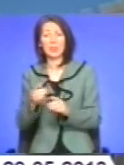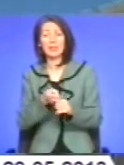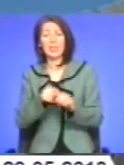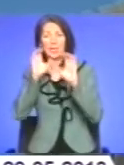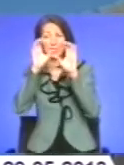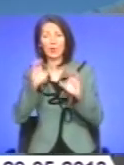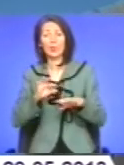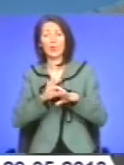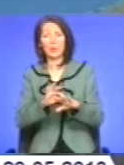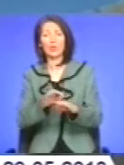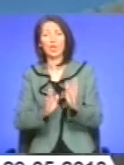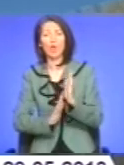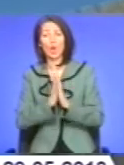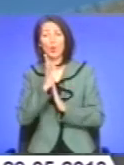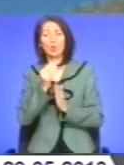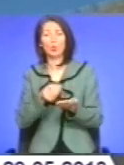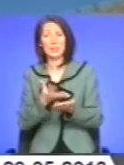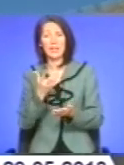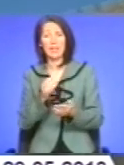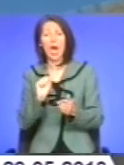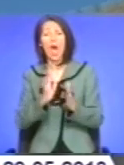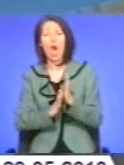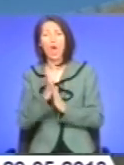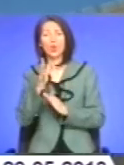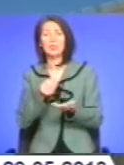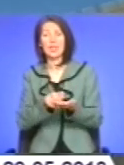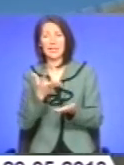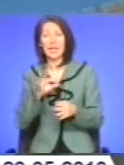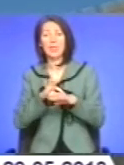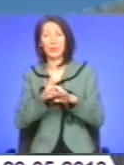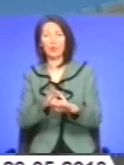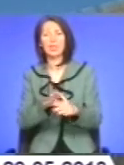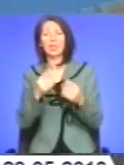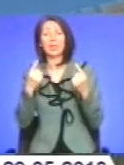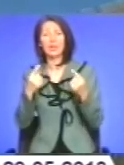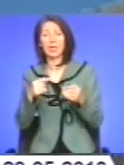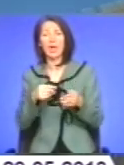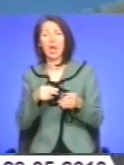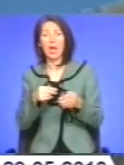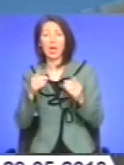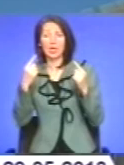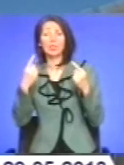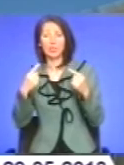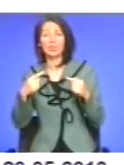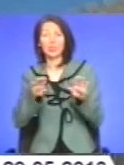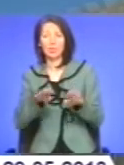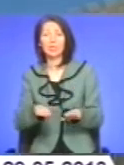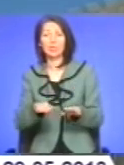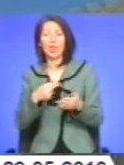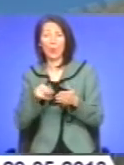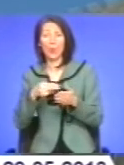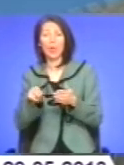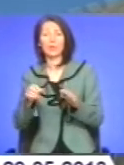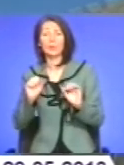росту цен, а рост цен приводит к низкой покупательной способности народа. В